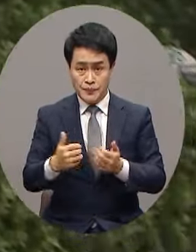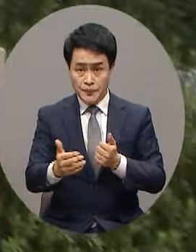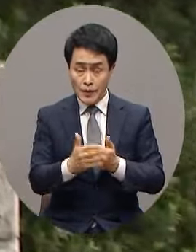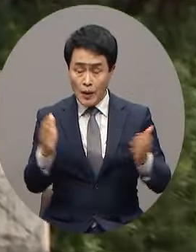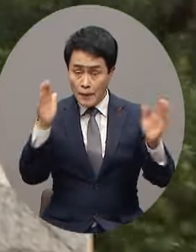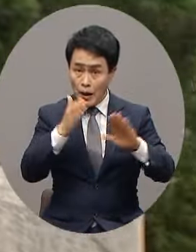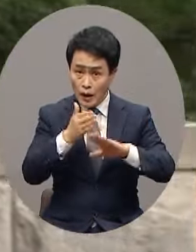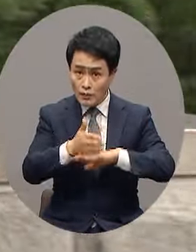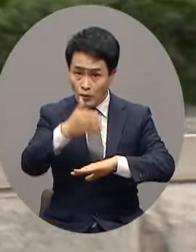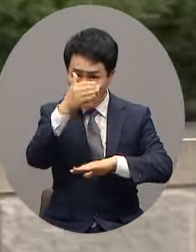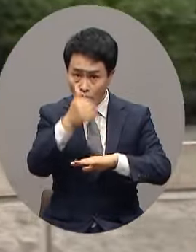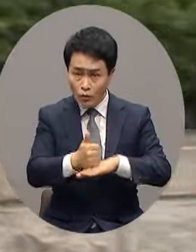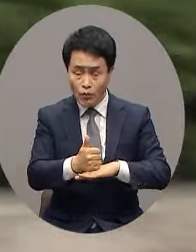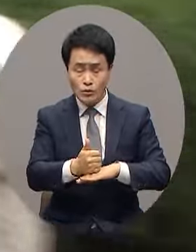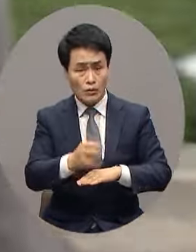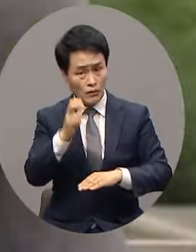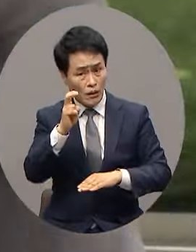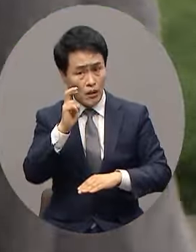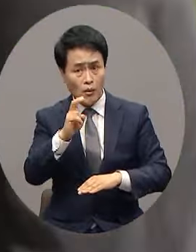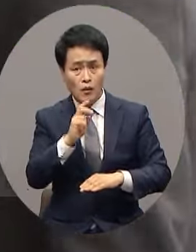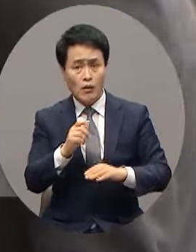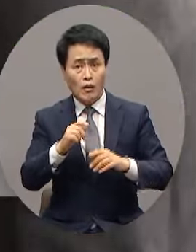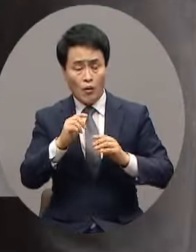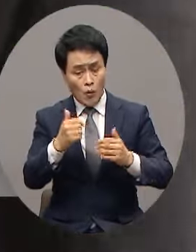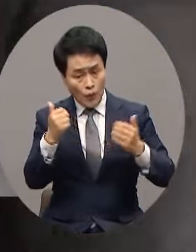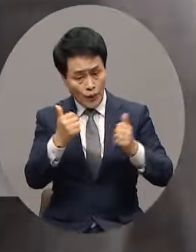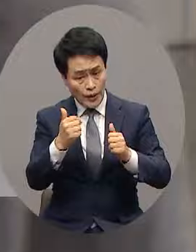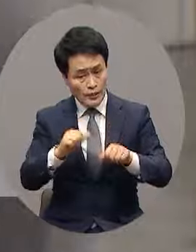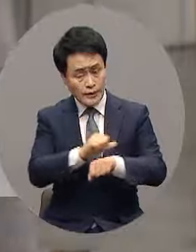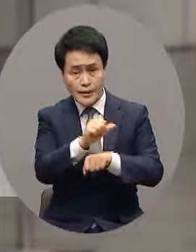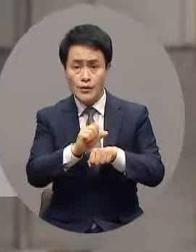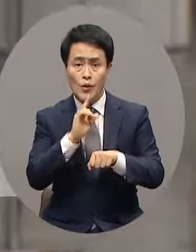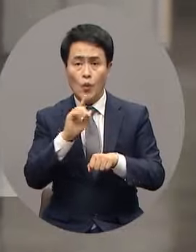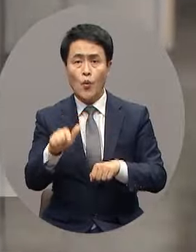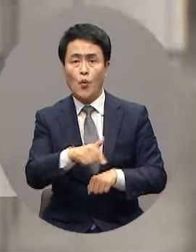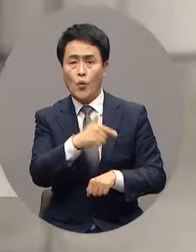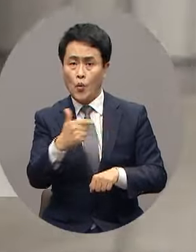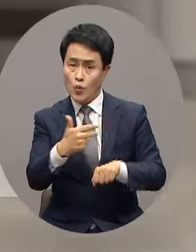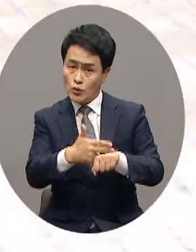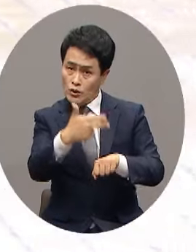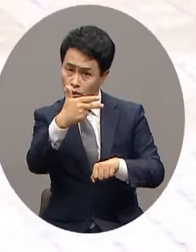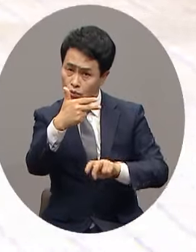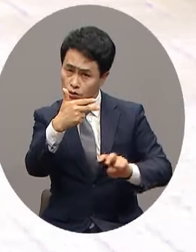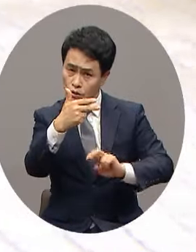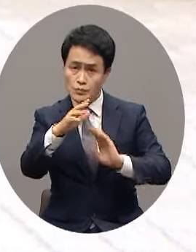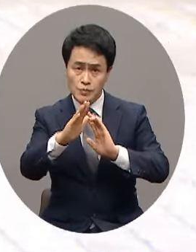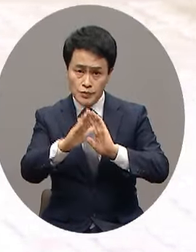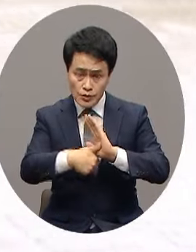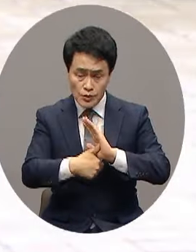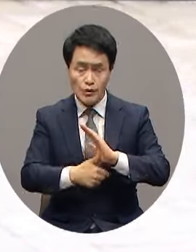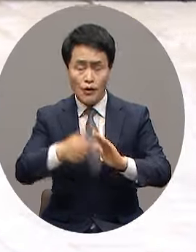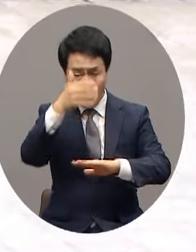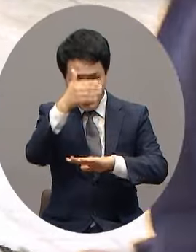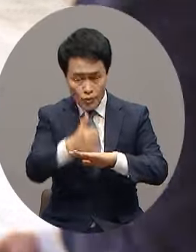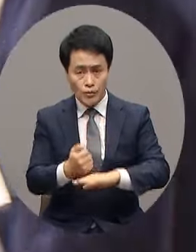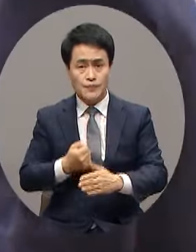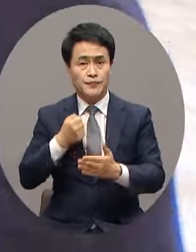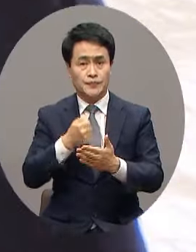밤늦게 결과가 나올 거라던 예상과 달리 회의 5시간여 만인 오후 7시 20분쯤 결론이